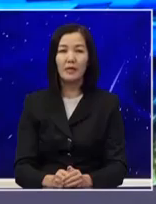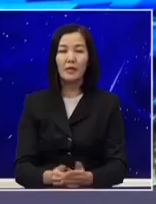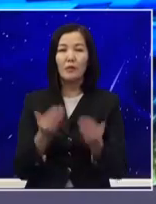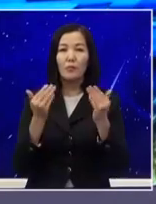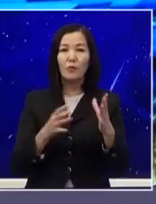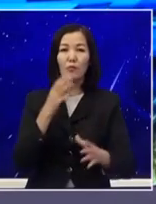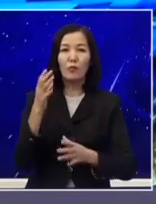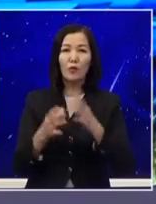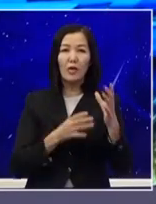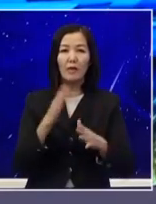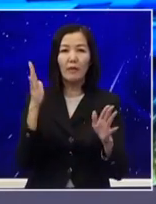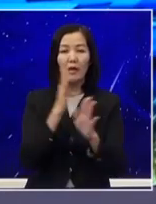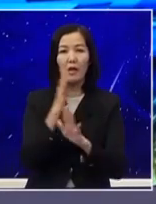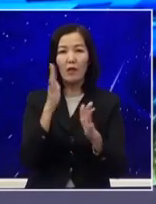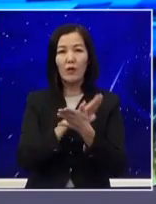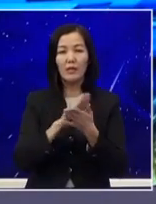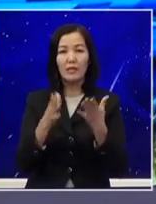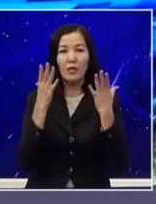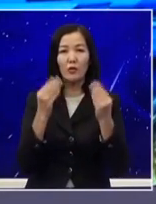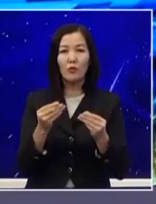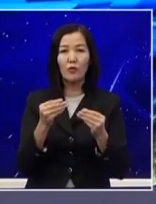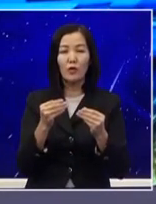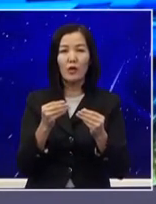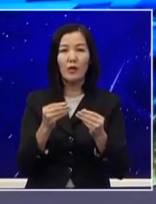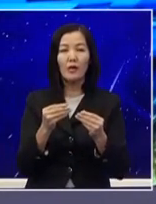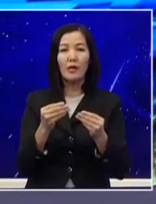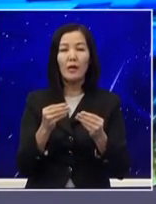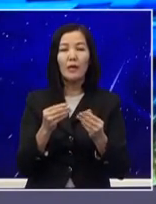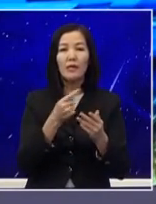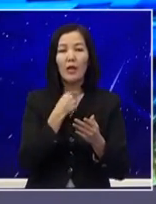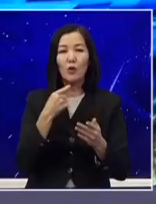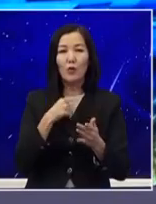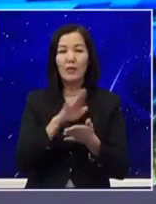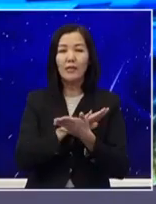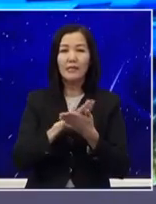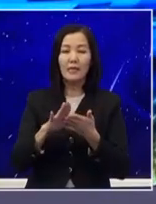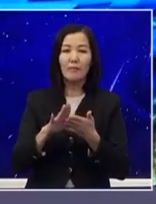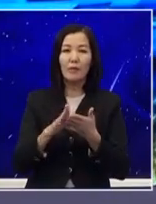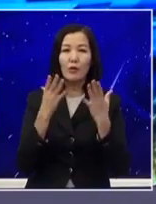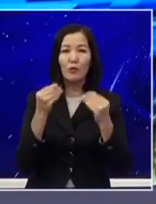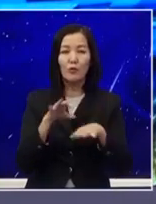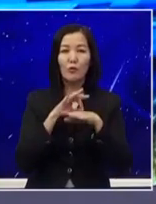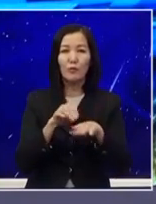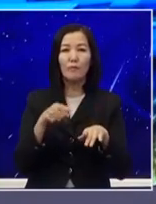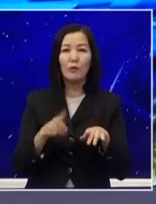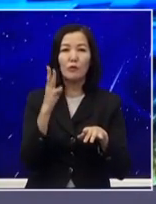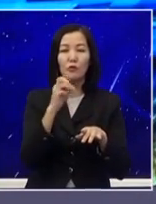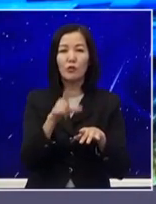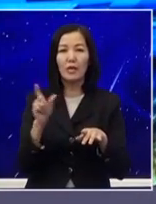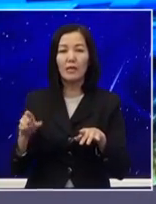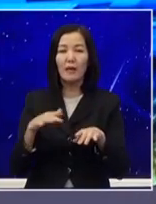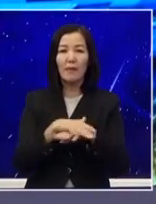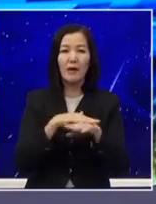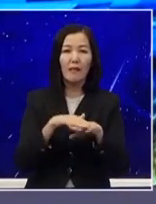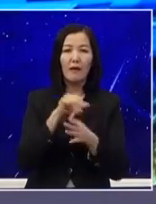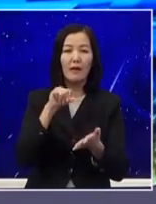Бүгін бүкіл әлемдік экологиялық тазалық күні аталу датаға орай Талдықорғанда сенбілік ұйымдастырылды. Оған 1300-ден аса тұрғын